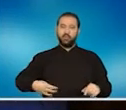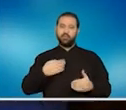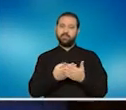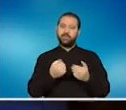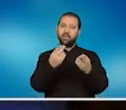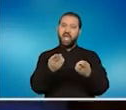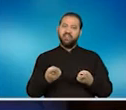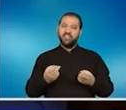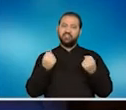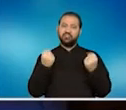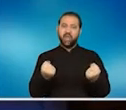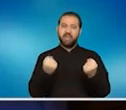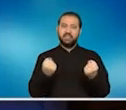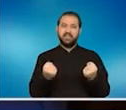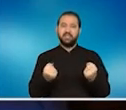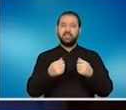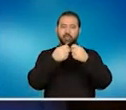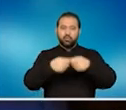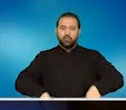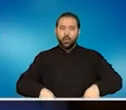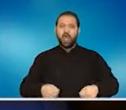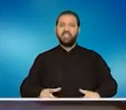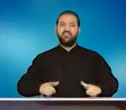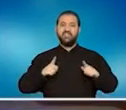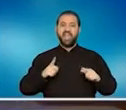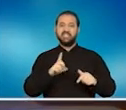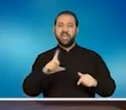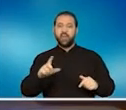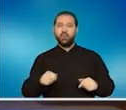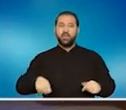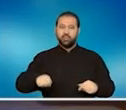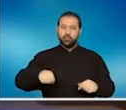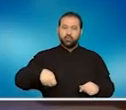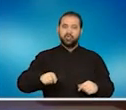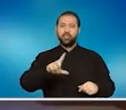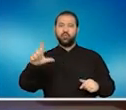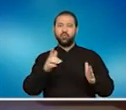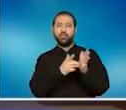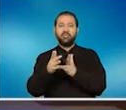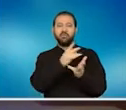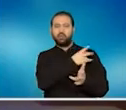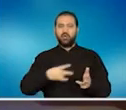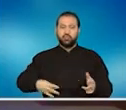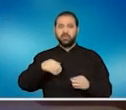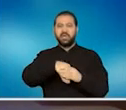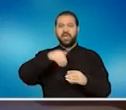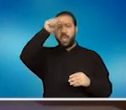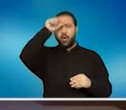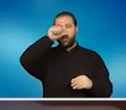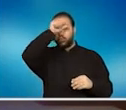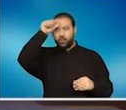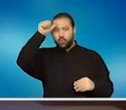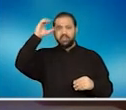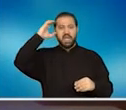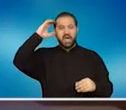că a venit și și-a dăruit întreaga sa viață slujirii lui Hristos în